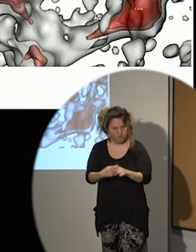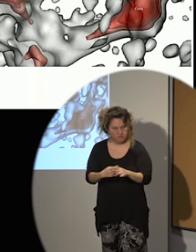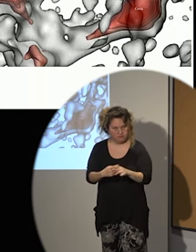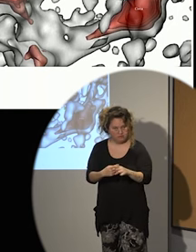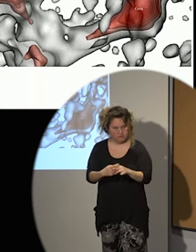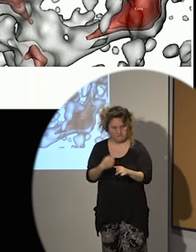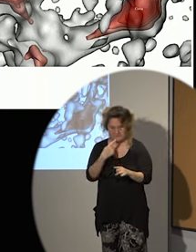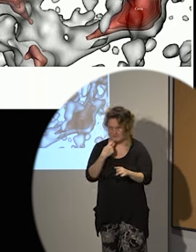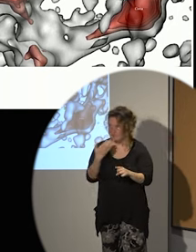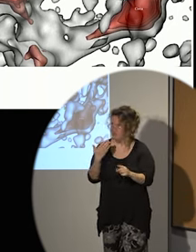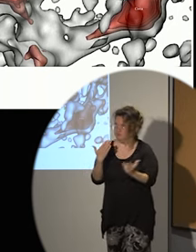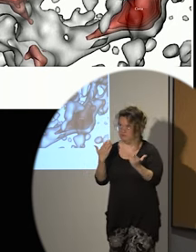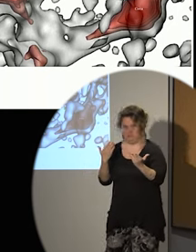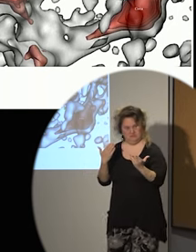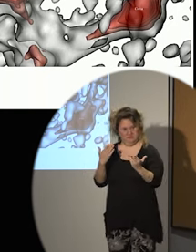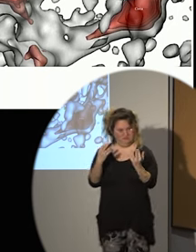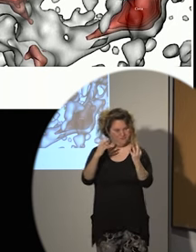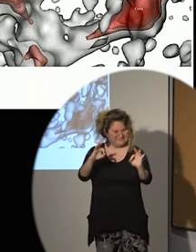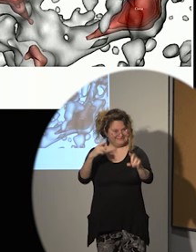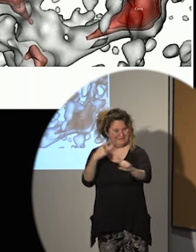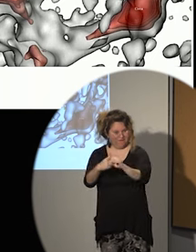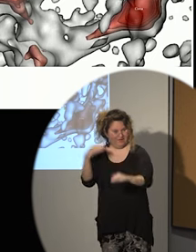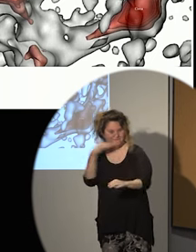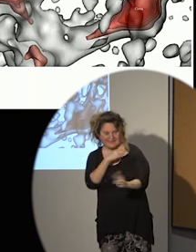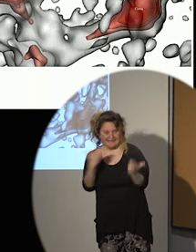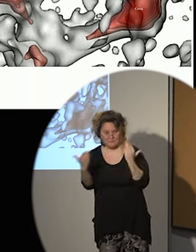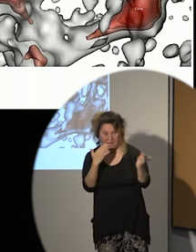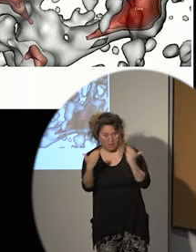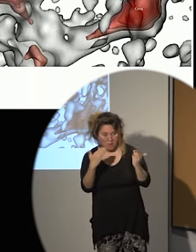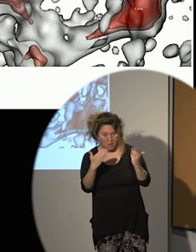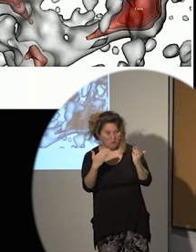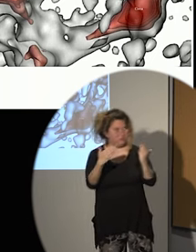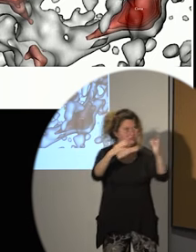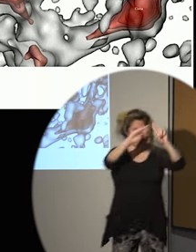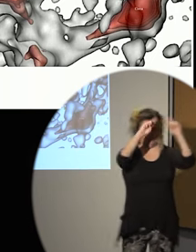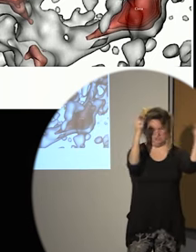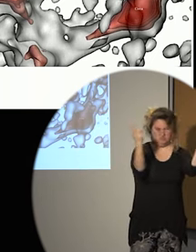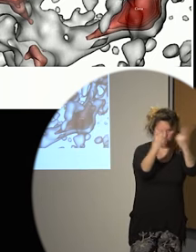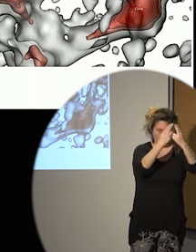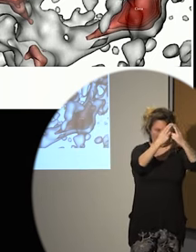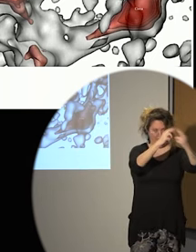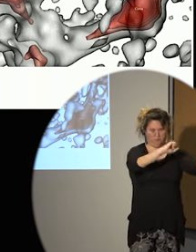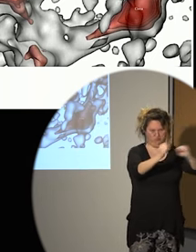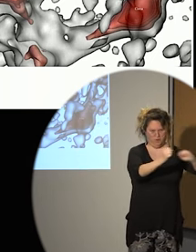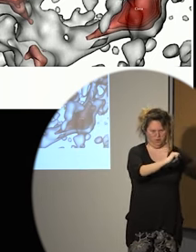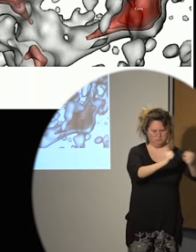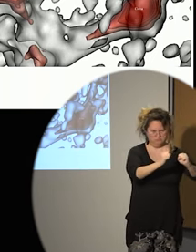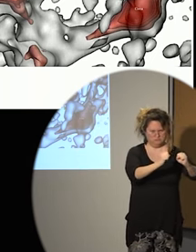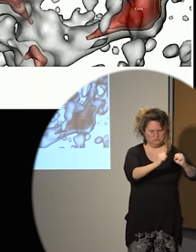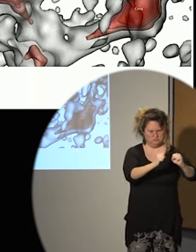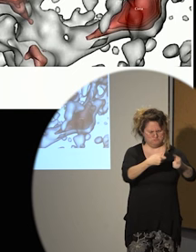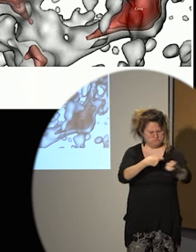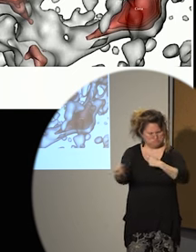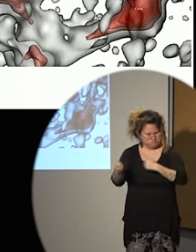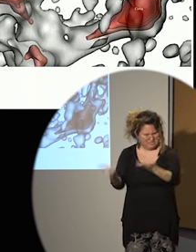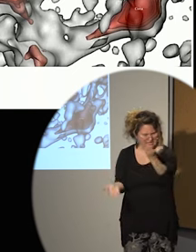l'univers à peu près. Mais ça veut dire que votre système, il n'est pas du tout à l'équilibre. En fait, votre système, pour s'être formé, il faut bien trouver un